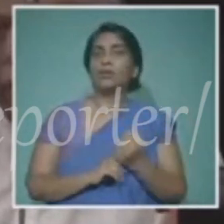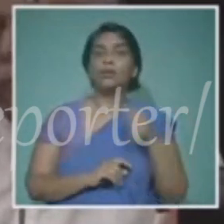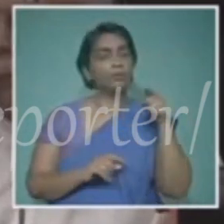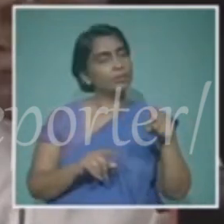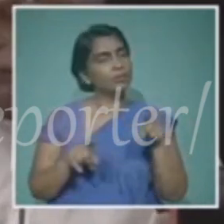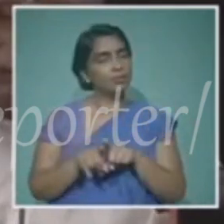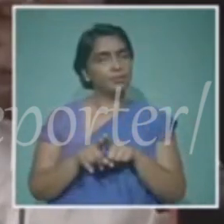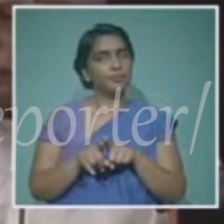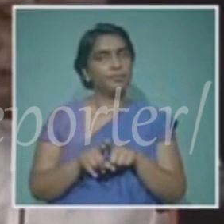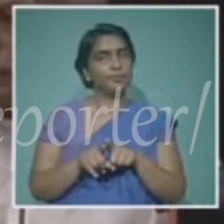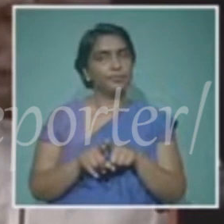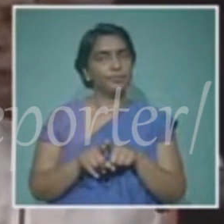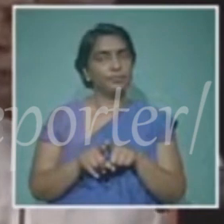ඒකම